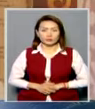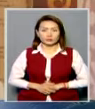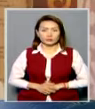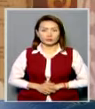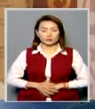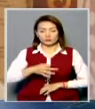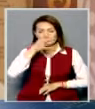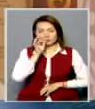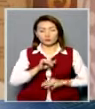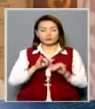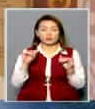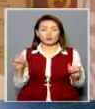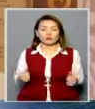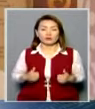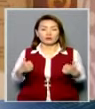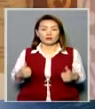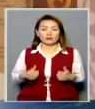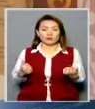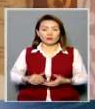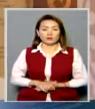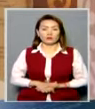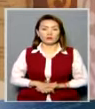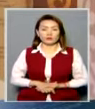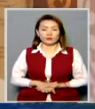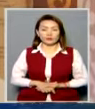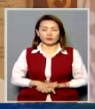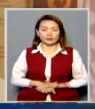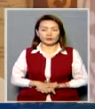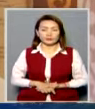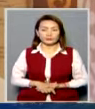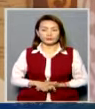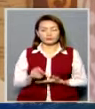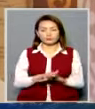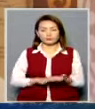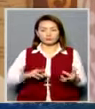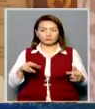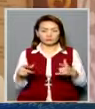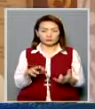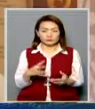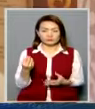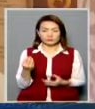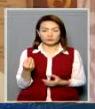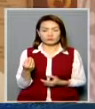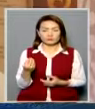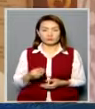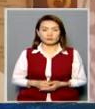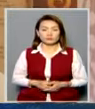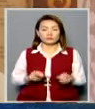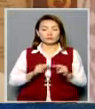шығармашылық қабілеттерін дамыта отырып, әрмен қарай тәжірибе алмасу,